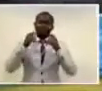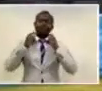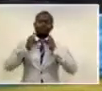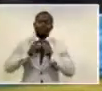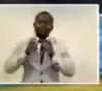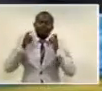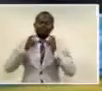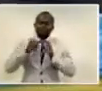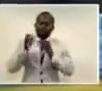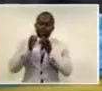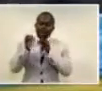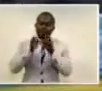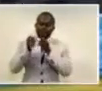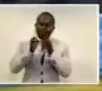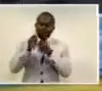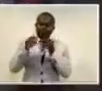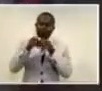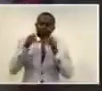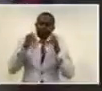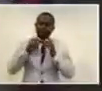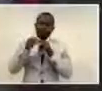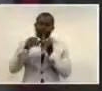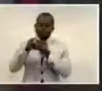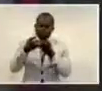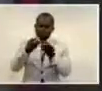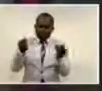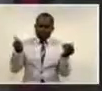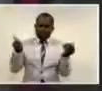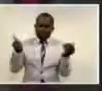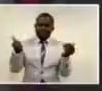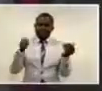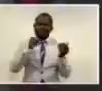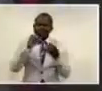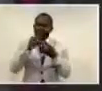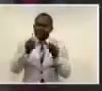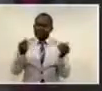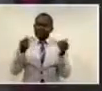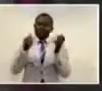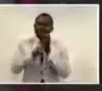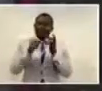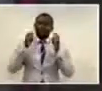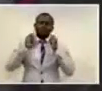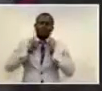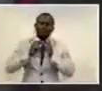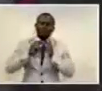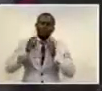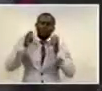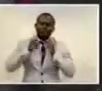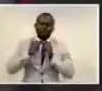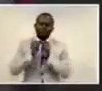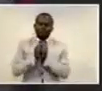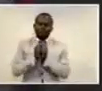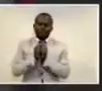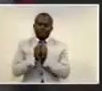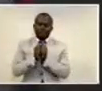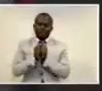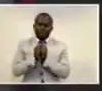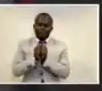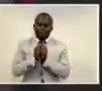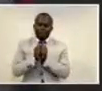meya narabimusobanuriye. Sanga meya uriya abikemure ntabwo nzaga gukemura ibibazo bya meya. Meya